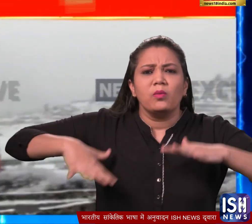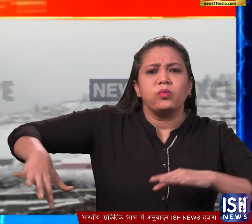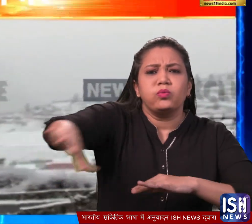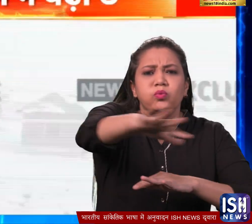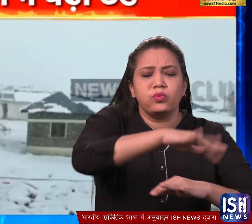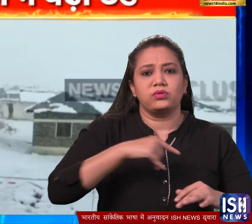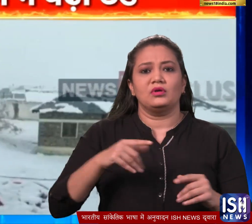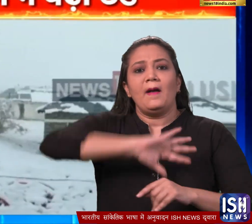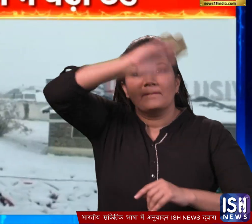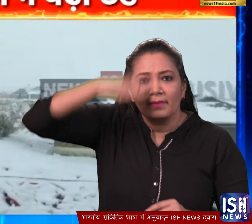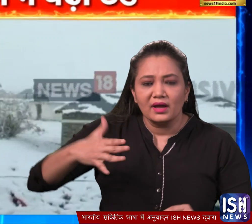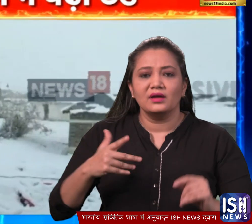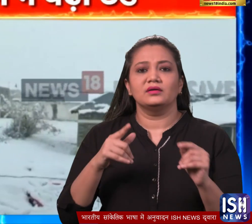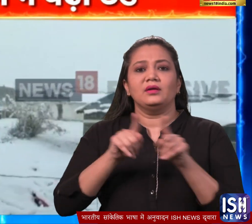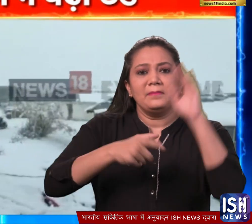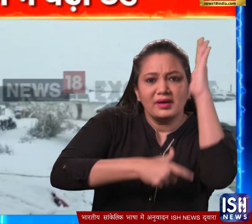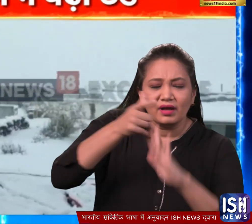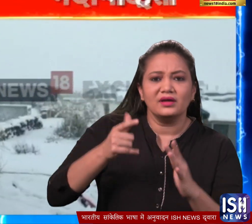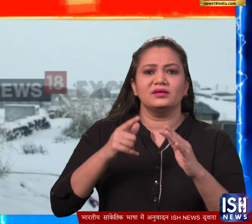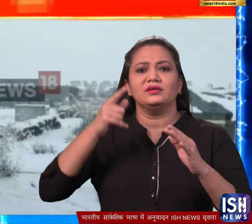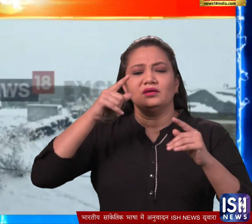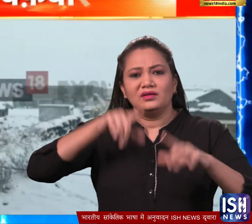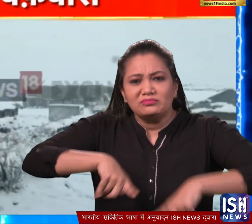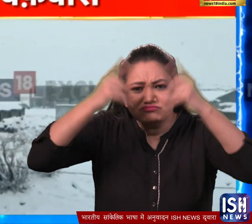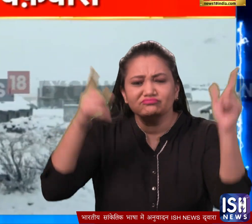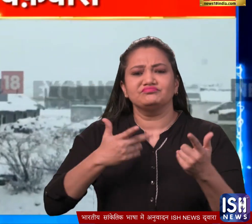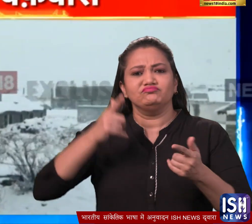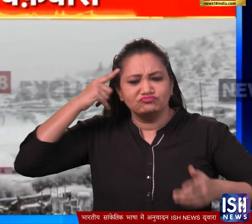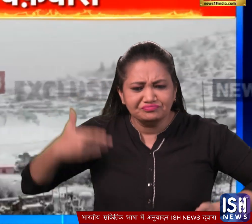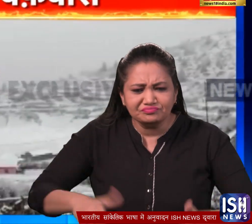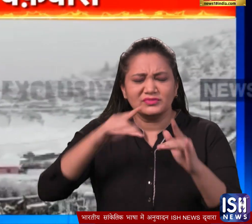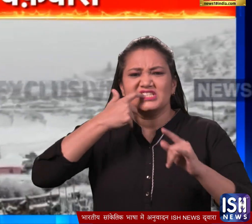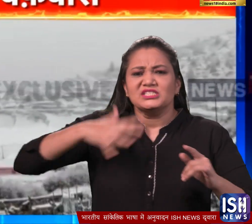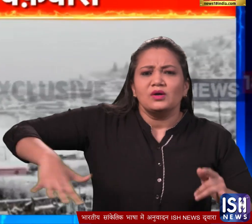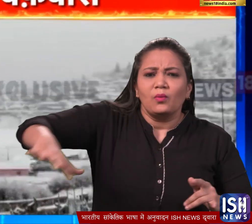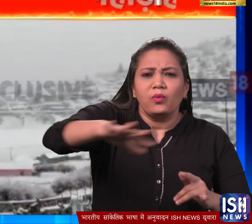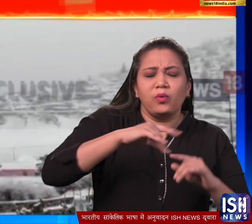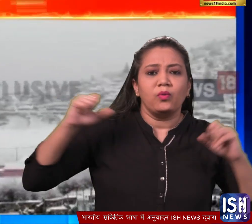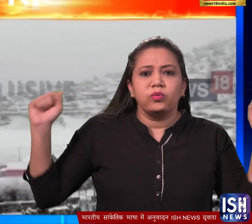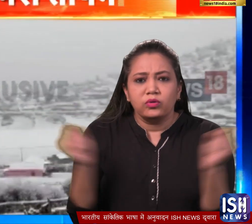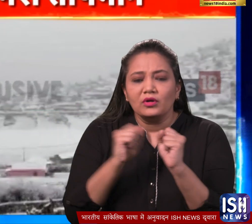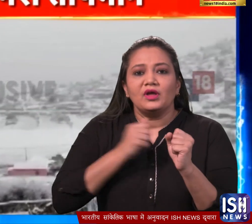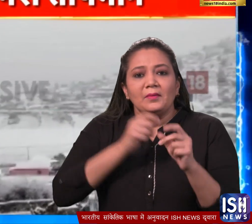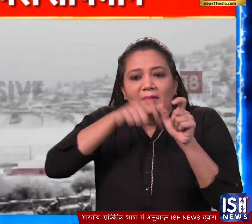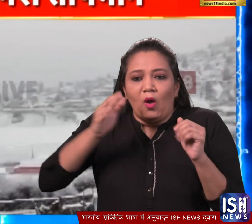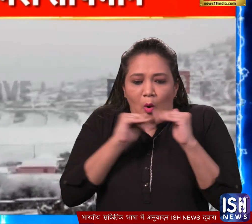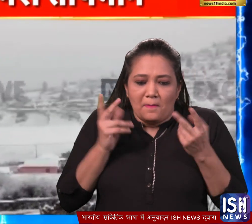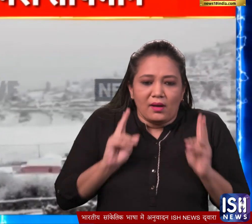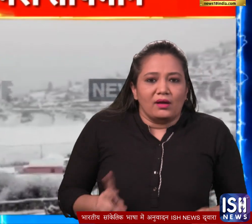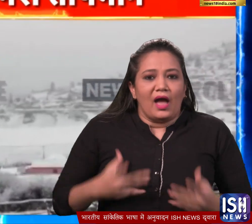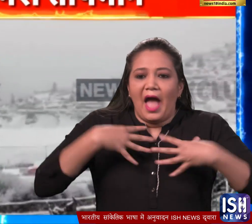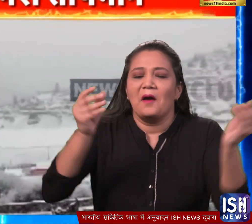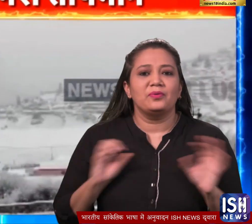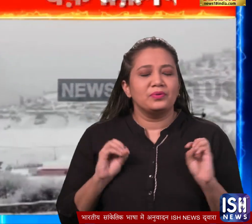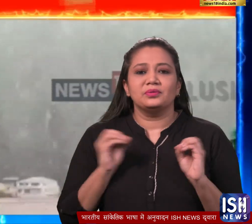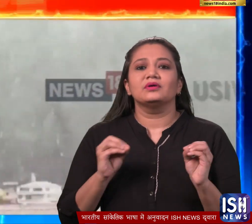ही बर्फ नजर आई। पहाड़, मकान, पेड़ और सड़कें बर्फ से ढक गईं। इन हालात में वहां भी लोग ठंड बढ़ने से अपने घरों में कैद